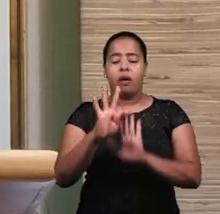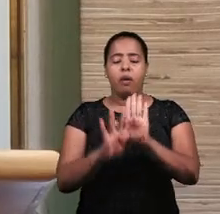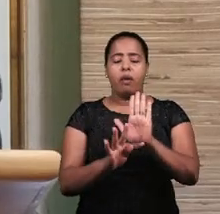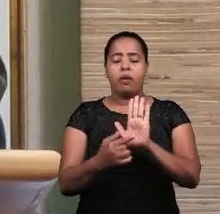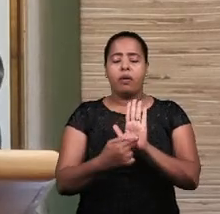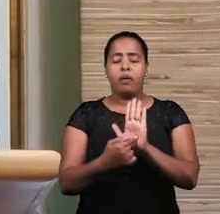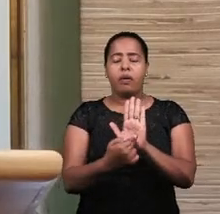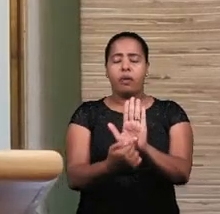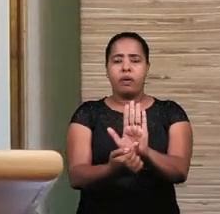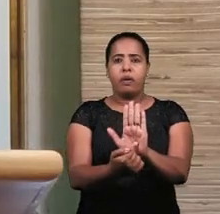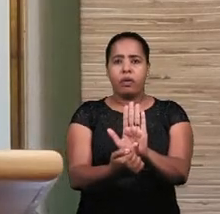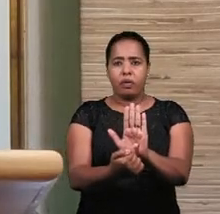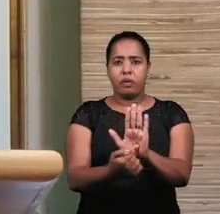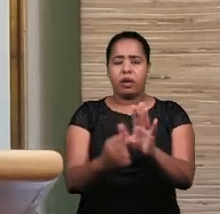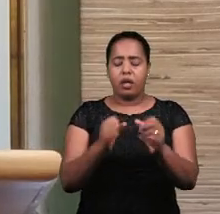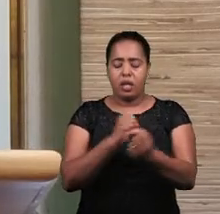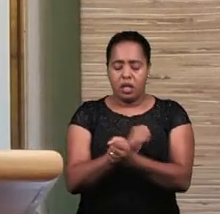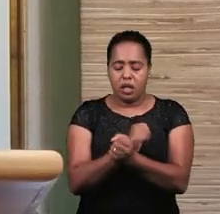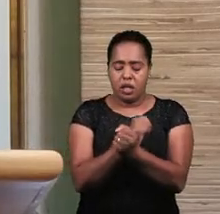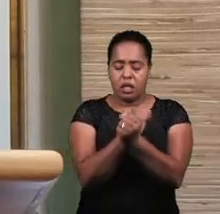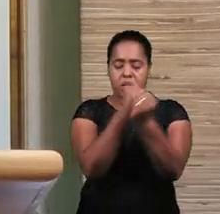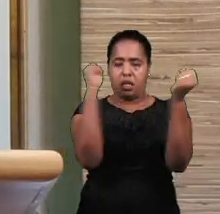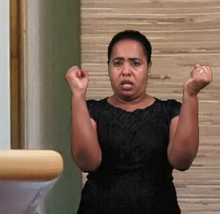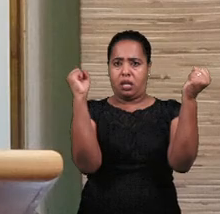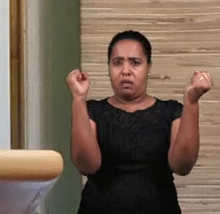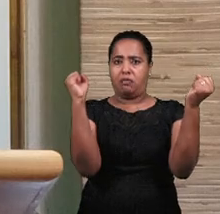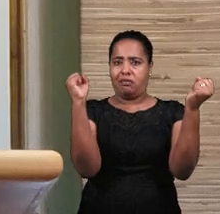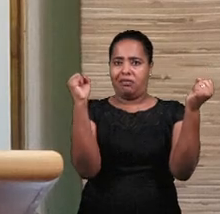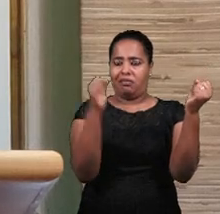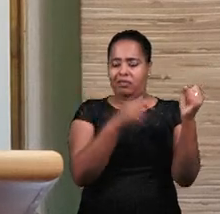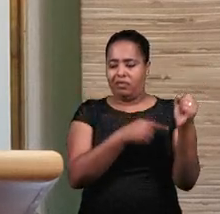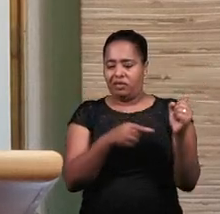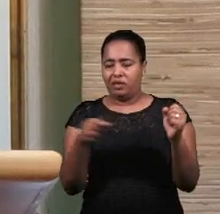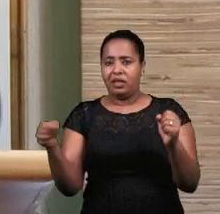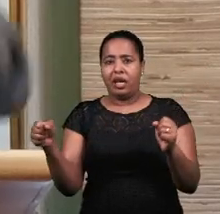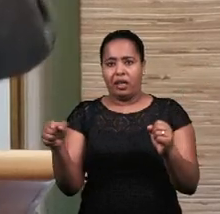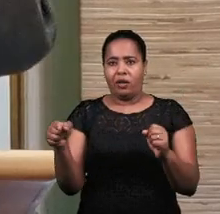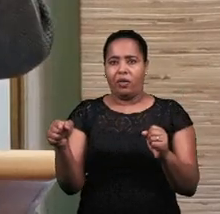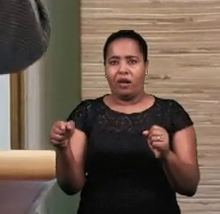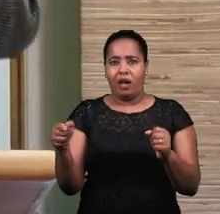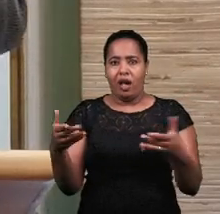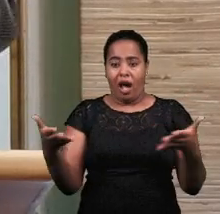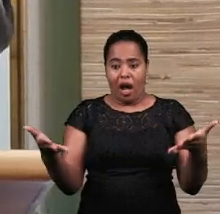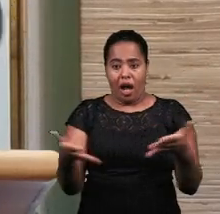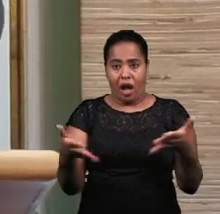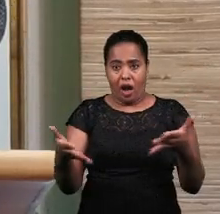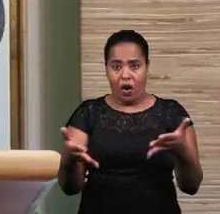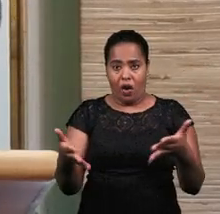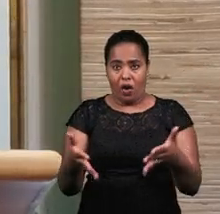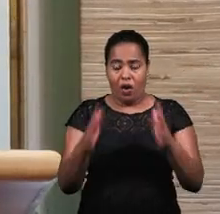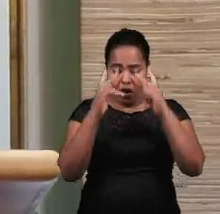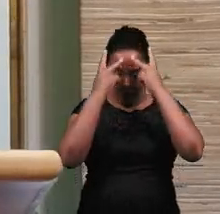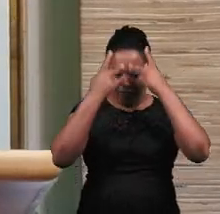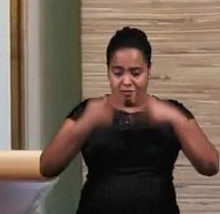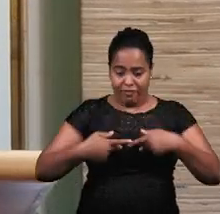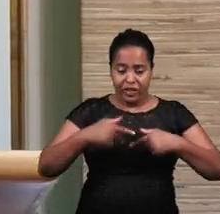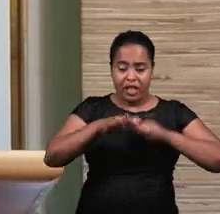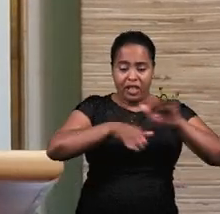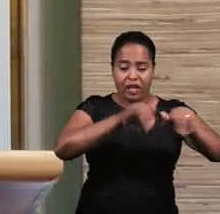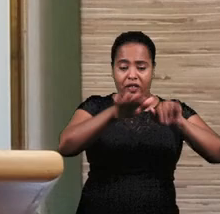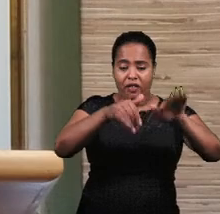dit que Samson est parti, la figure du Saint-Esprit. Il a laissé pour compte des hommes, ceux qui ont été appelés,